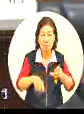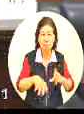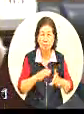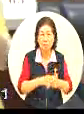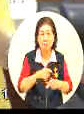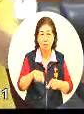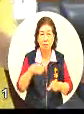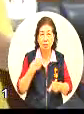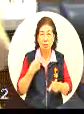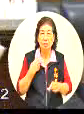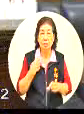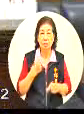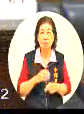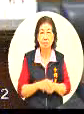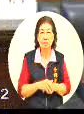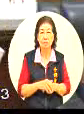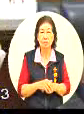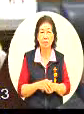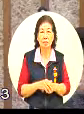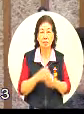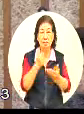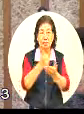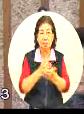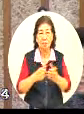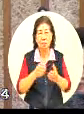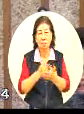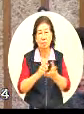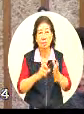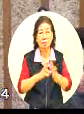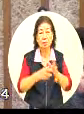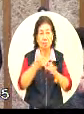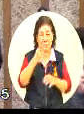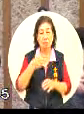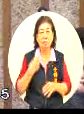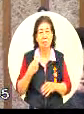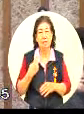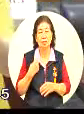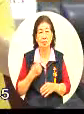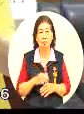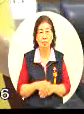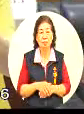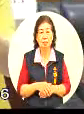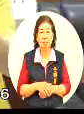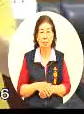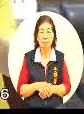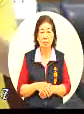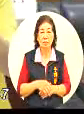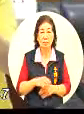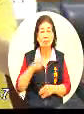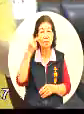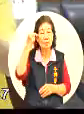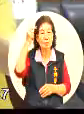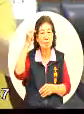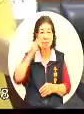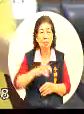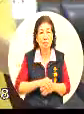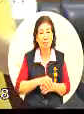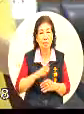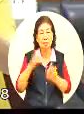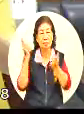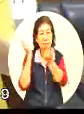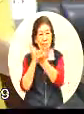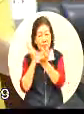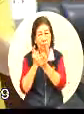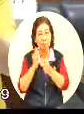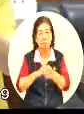刚才讲， 请局长回答。 谢谢，我知道，谢谢。 那你觉得台北的